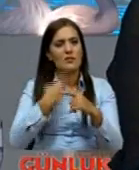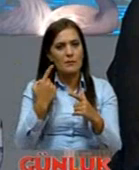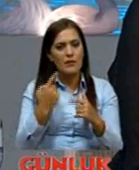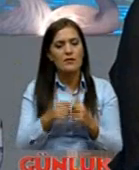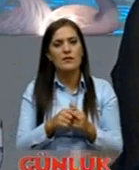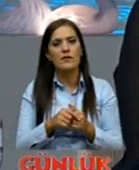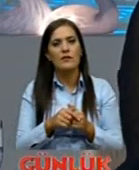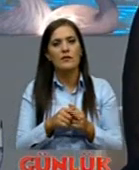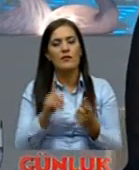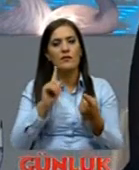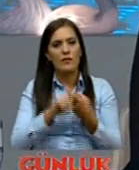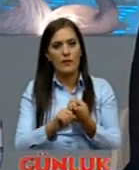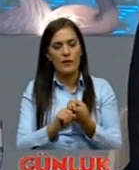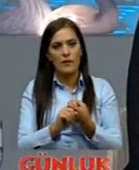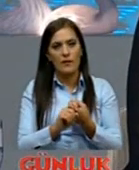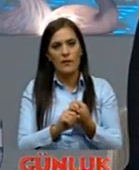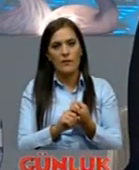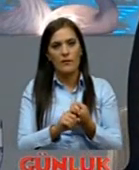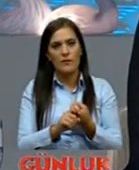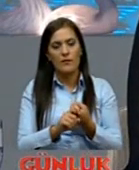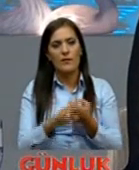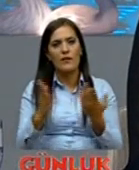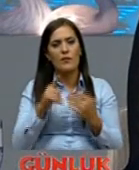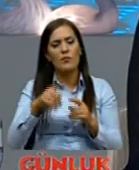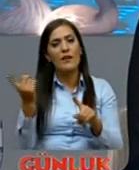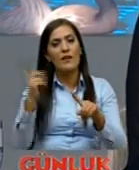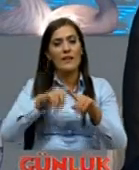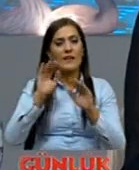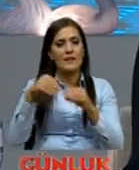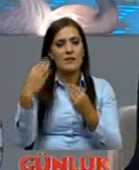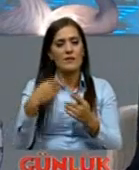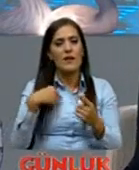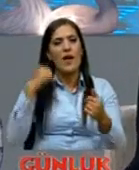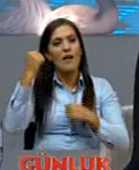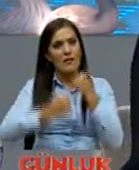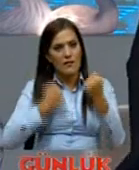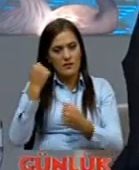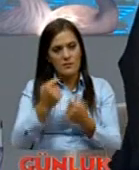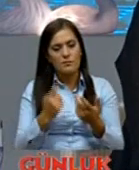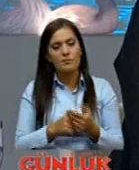jimnastik ve yine bunu destekleyecek olan atletizm.